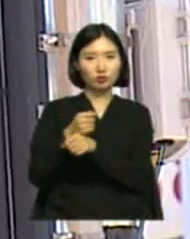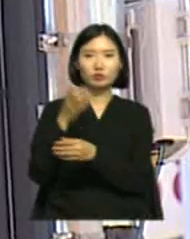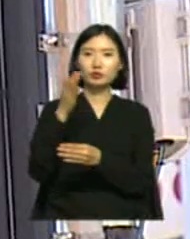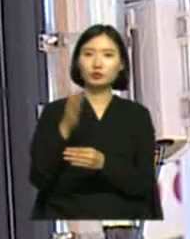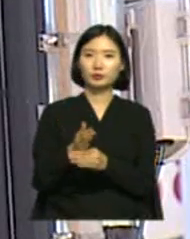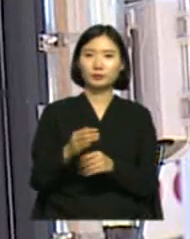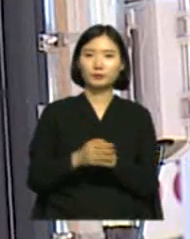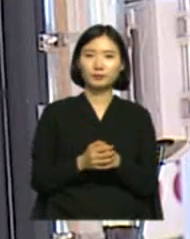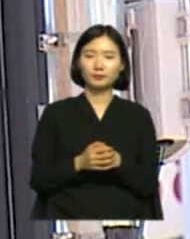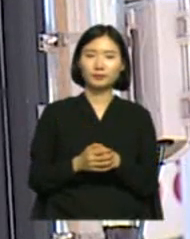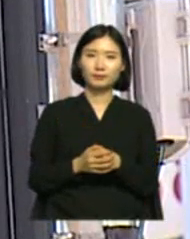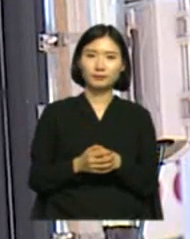더 붙였습니다